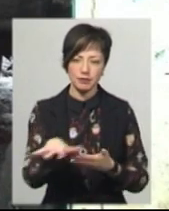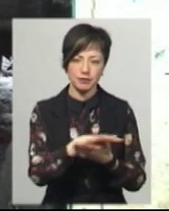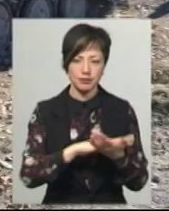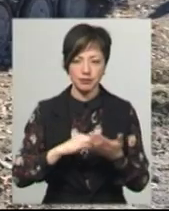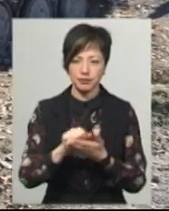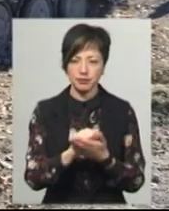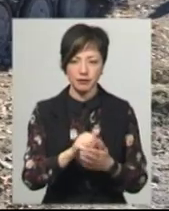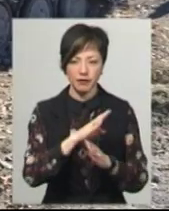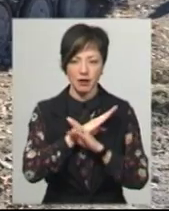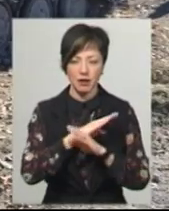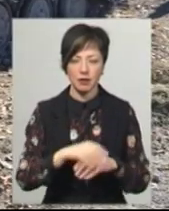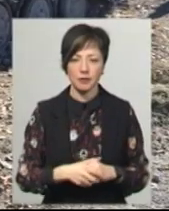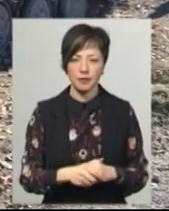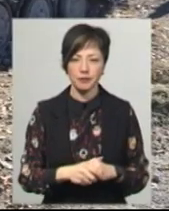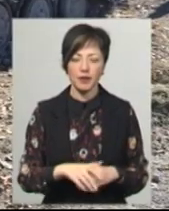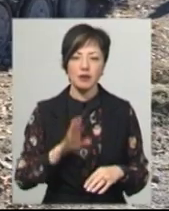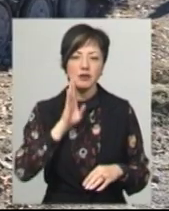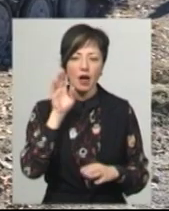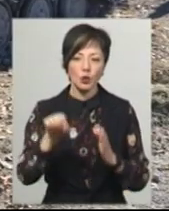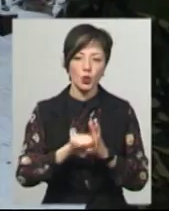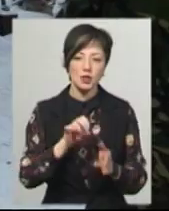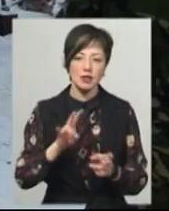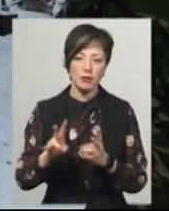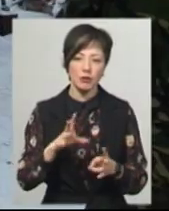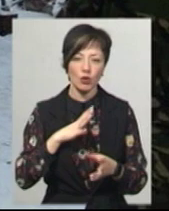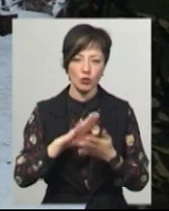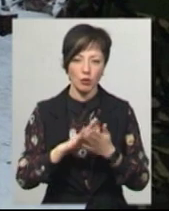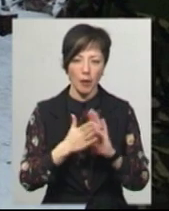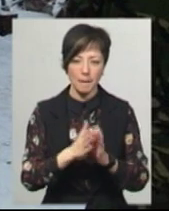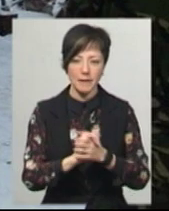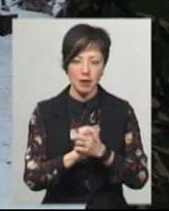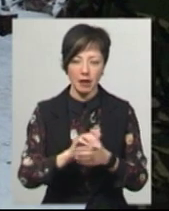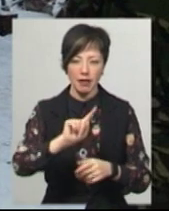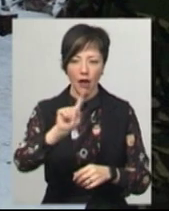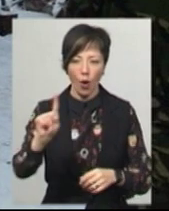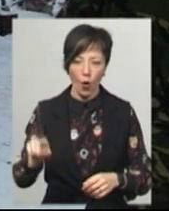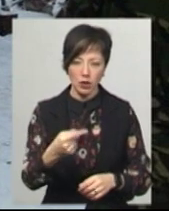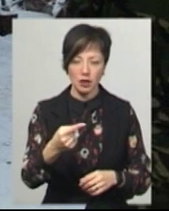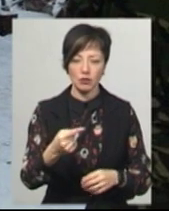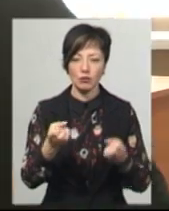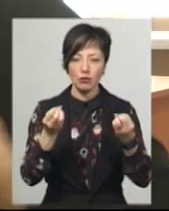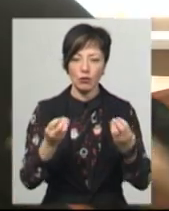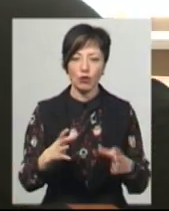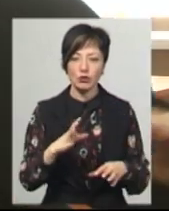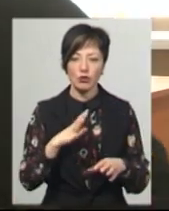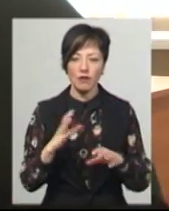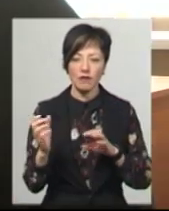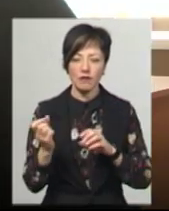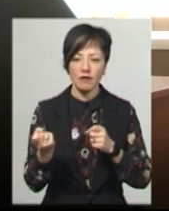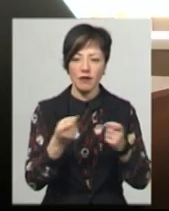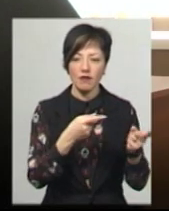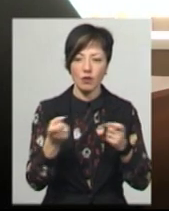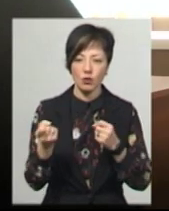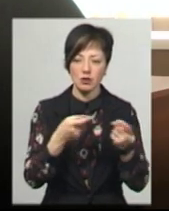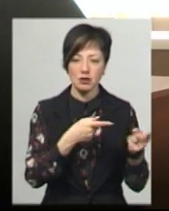ДАПу зранку якби з сєперами було договорено перемір'я там на годину і просто вивозили, викладали їх на